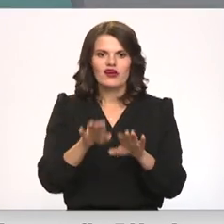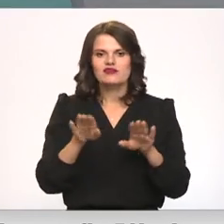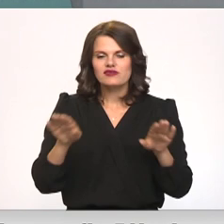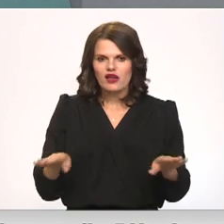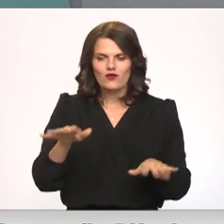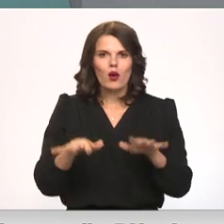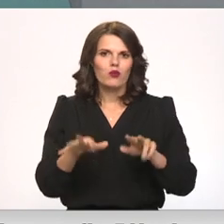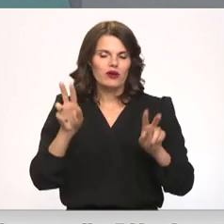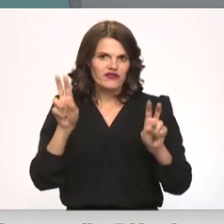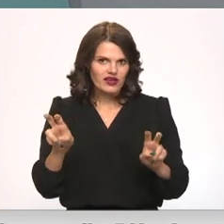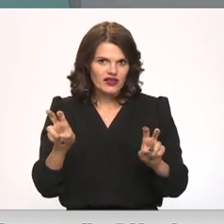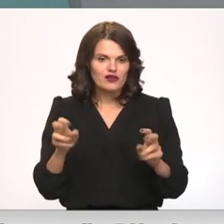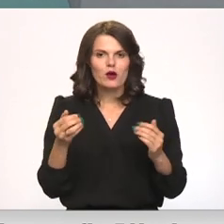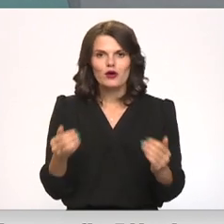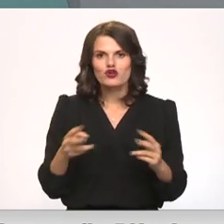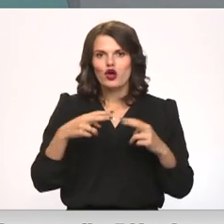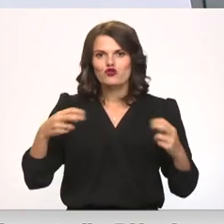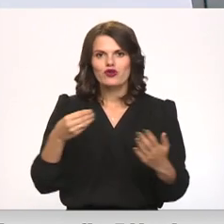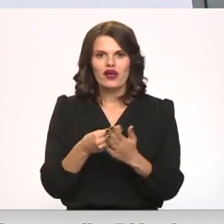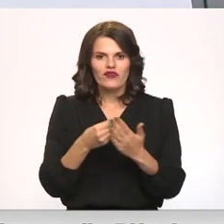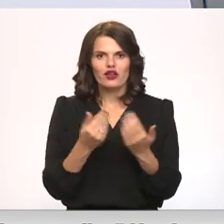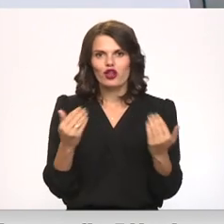monogrāfija Purvītis. Pašlaik žūrī vērtēja jau